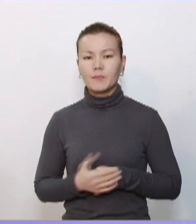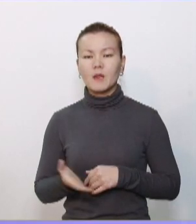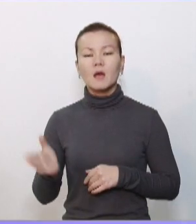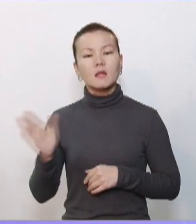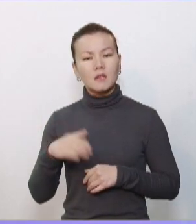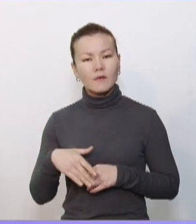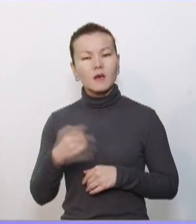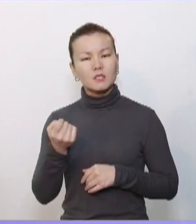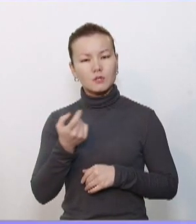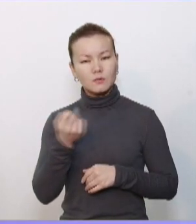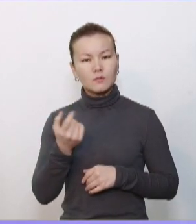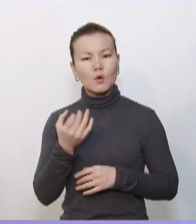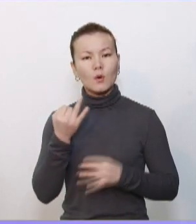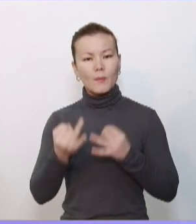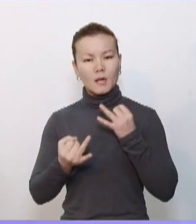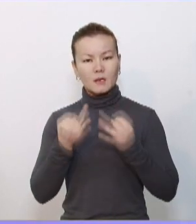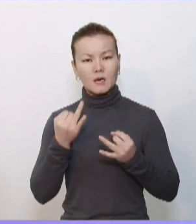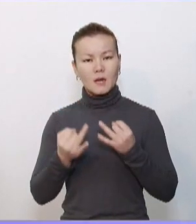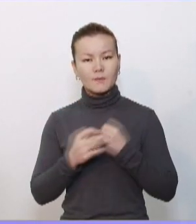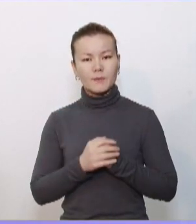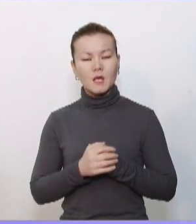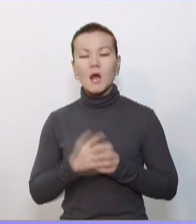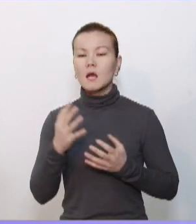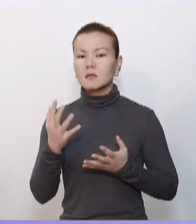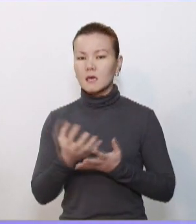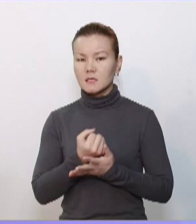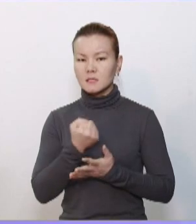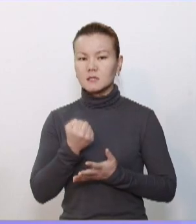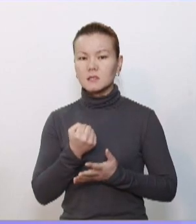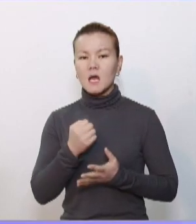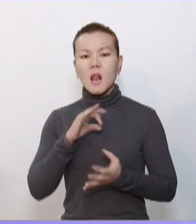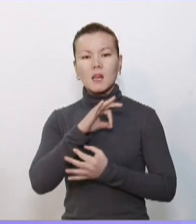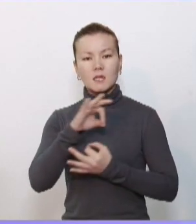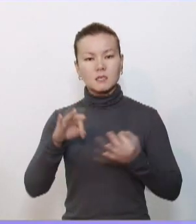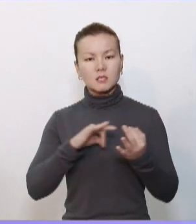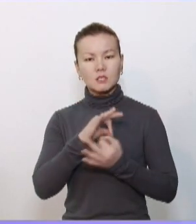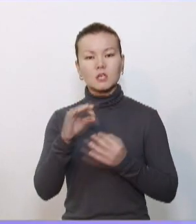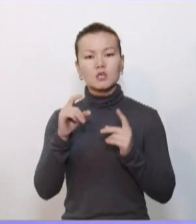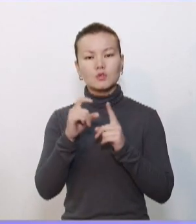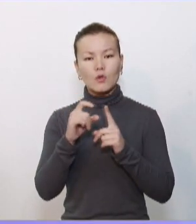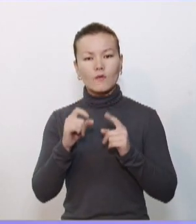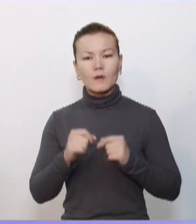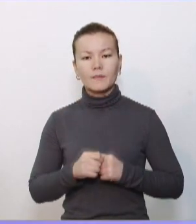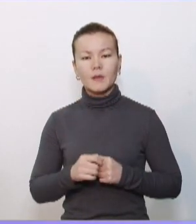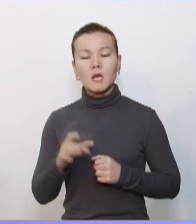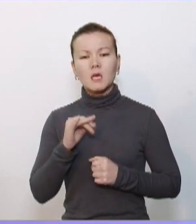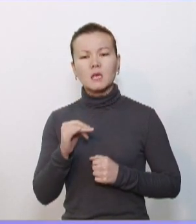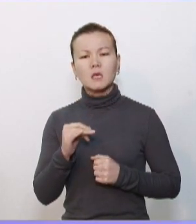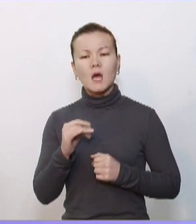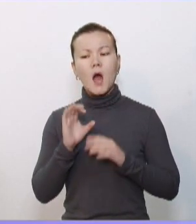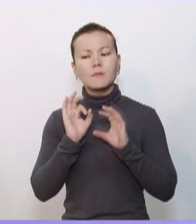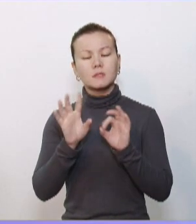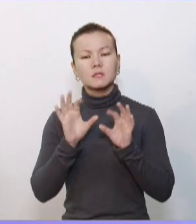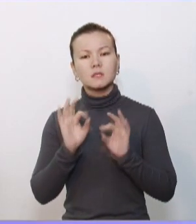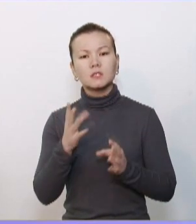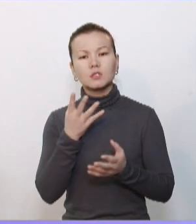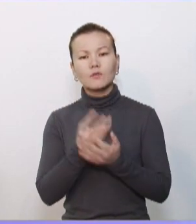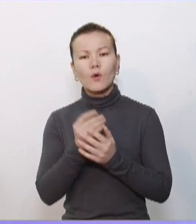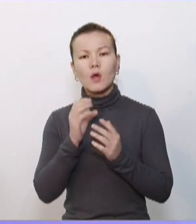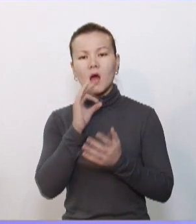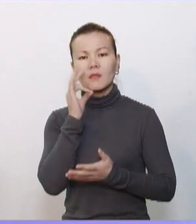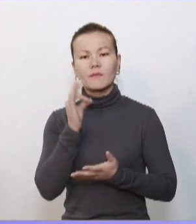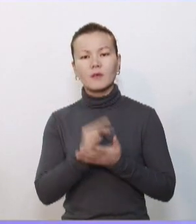Давайте немного поиграем. Найдите лишнее слово и обоснуйте свой